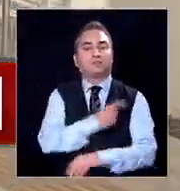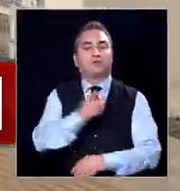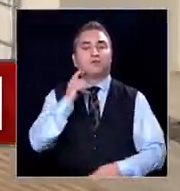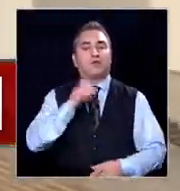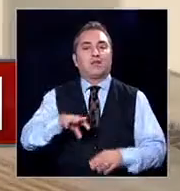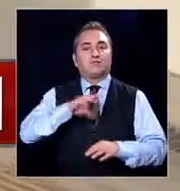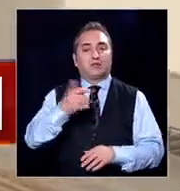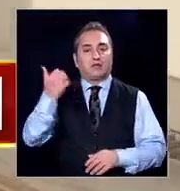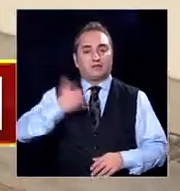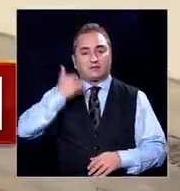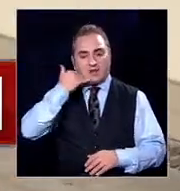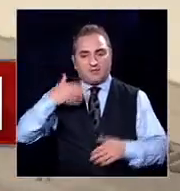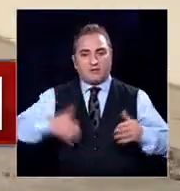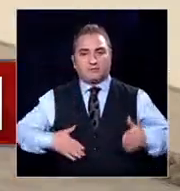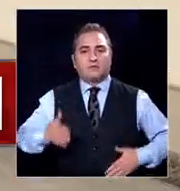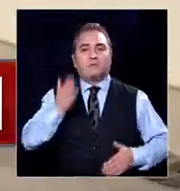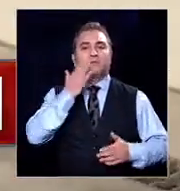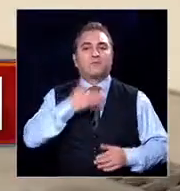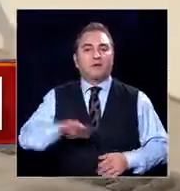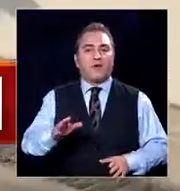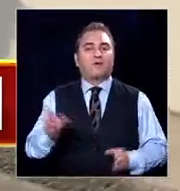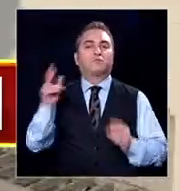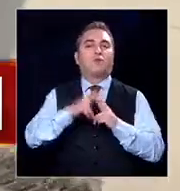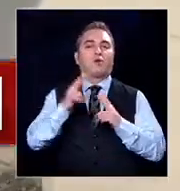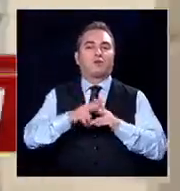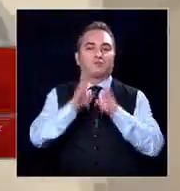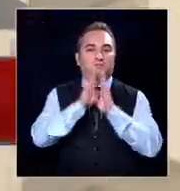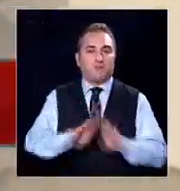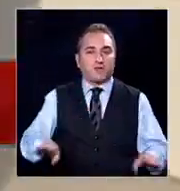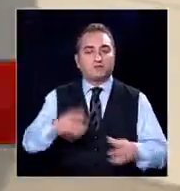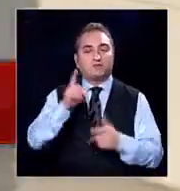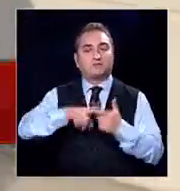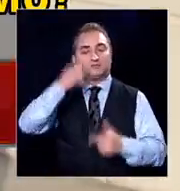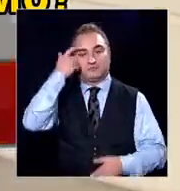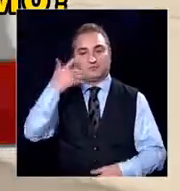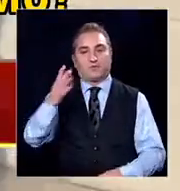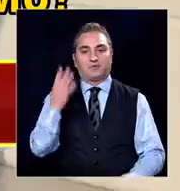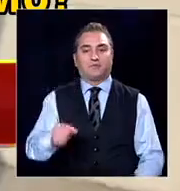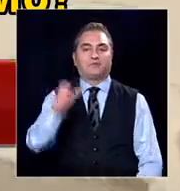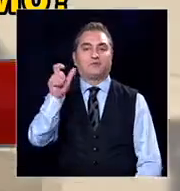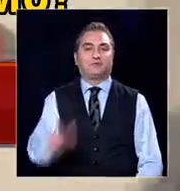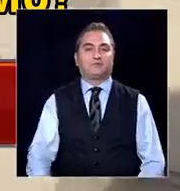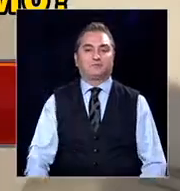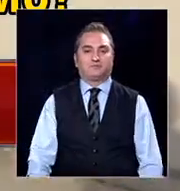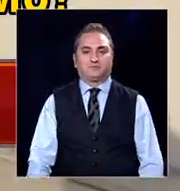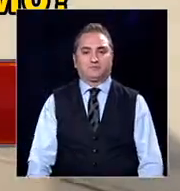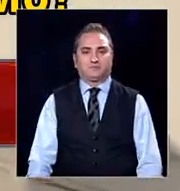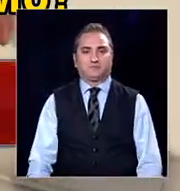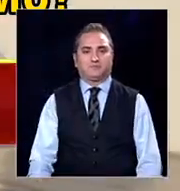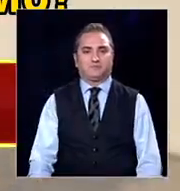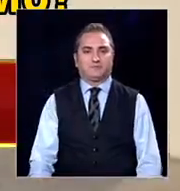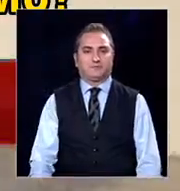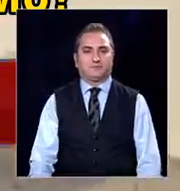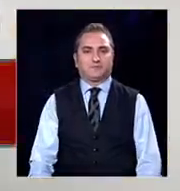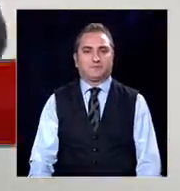çalıntı telefonu cebinde bulamadı. Polis baskınıyla da ikinci şoku yaşadı. Yan kesicilik yaptığı söyleniyor. Doğru